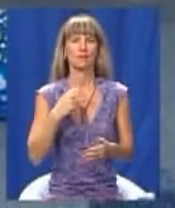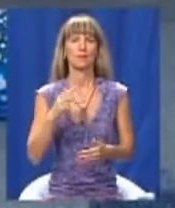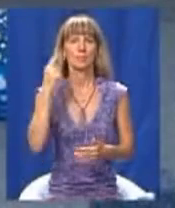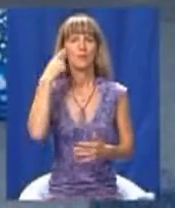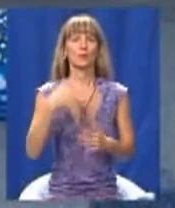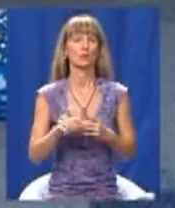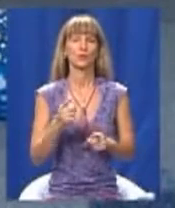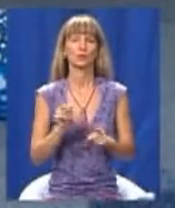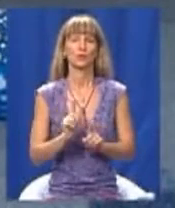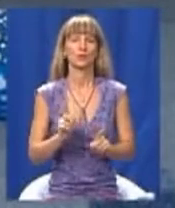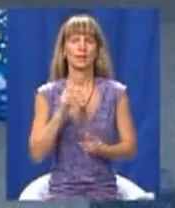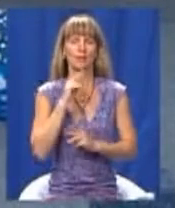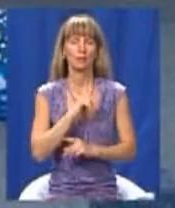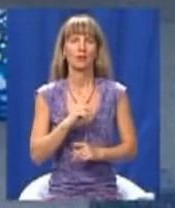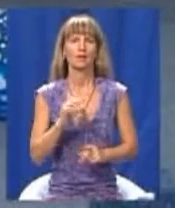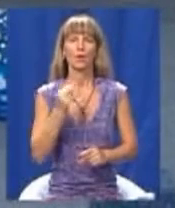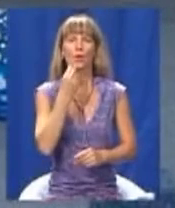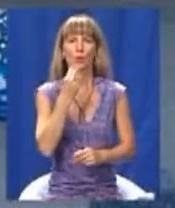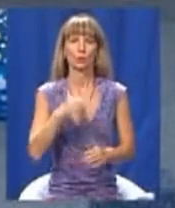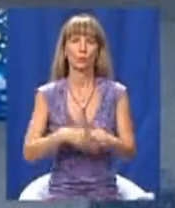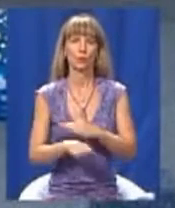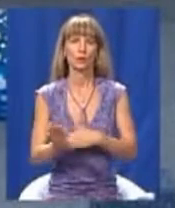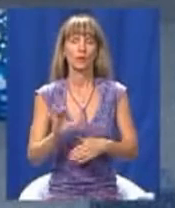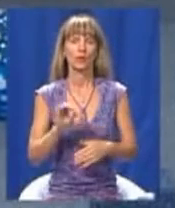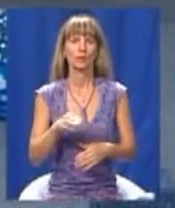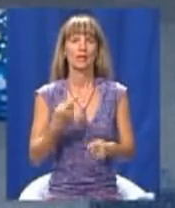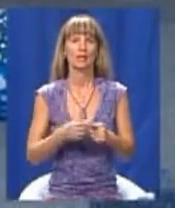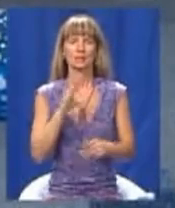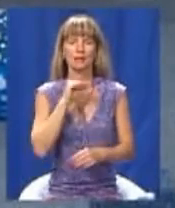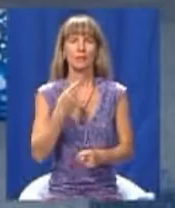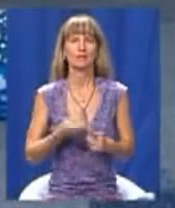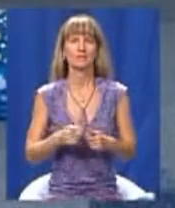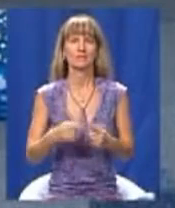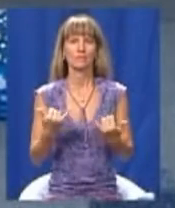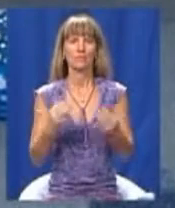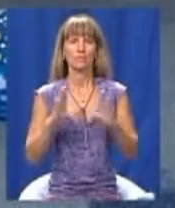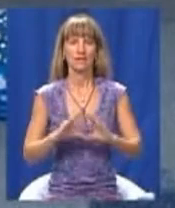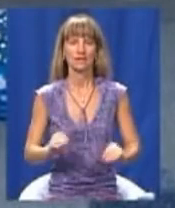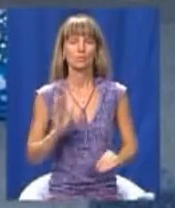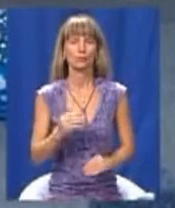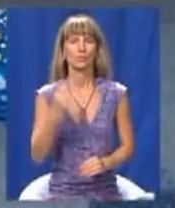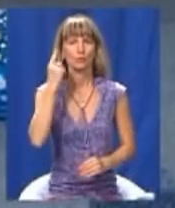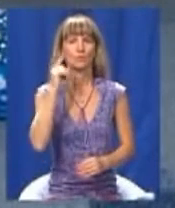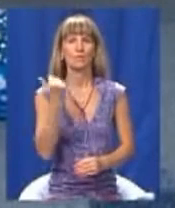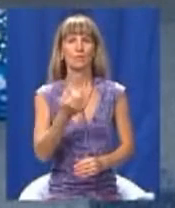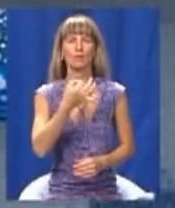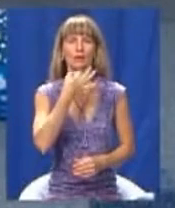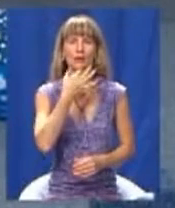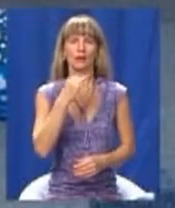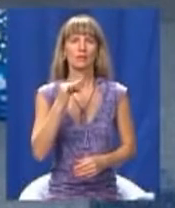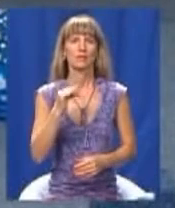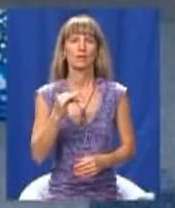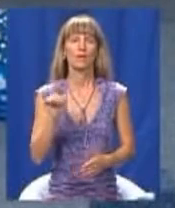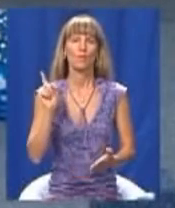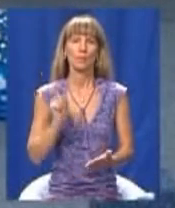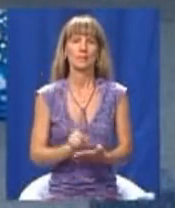щось тут не так насправді, і краще відійти від цього песика. Ну, на сьогодні у нас все, на жаль. Будемо сподіватися, що вам сподобалося,